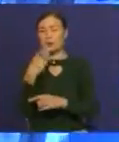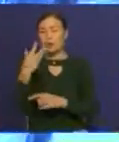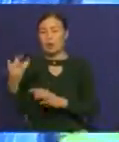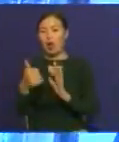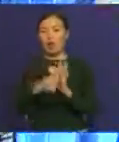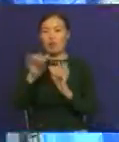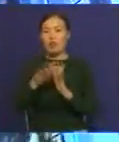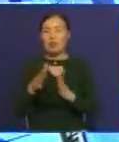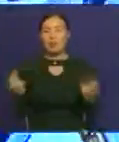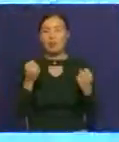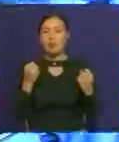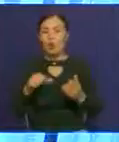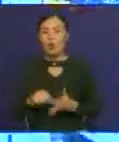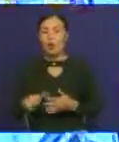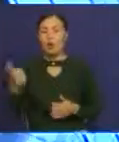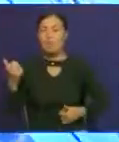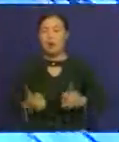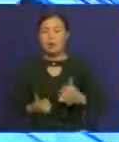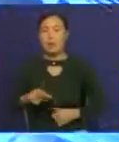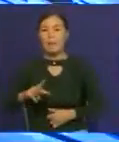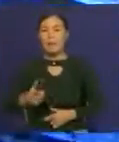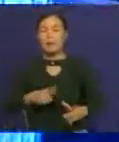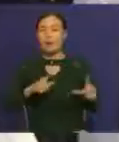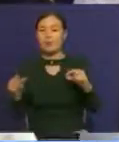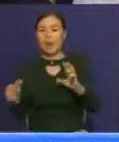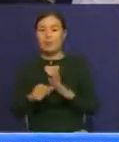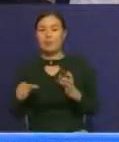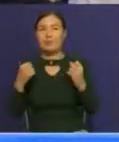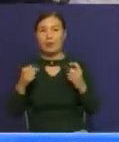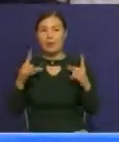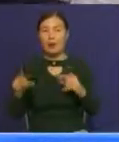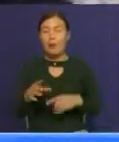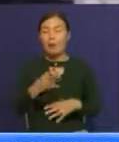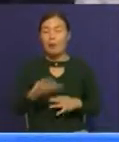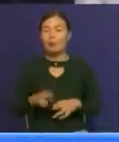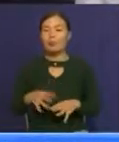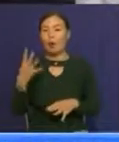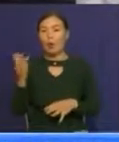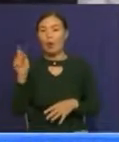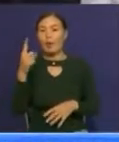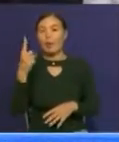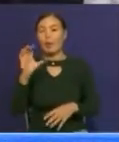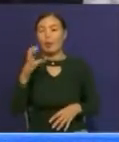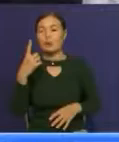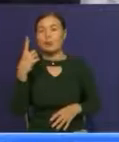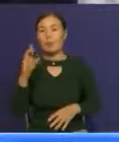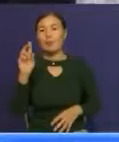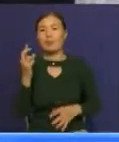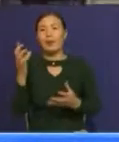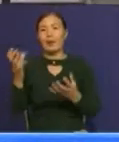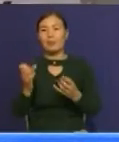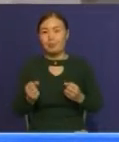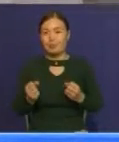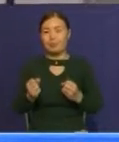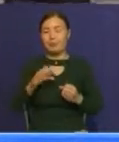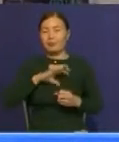астам спортшы қатысқан, байрақты бәсекеде Маңғыстау атынан 6 спортшы бақ сынады. Олар 4 алтын, 1 күміс, 1 қола жүлдені